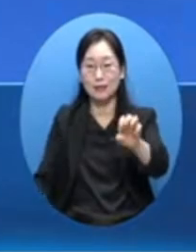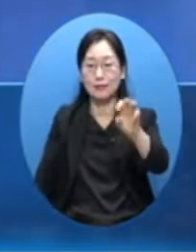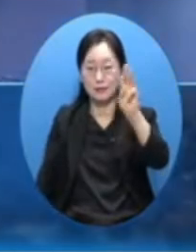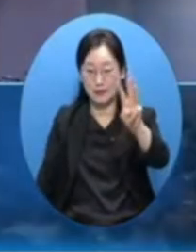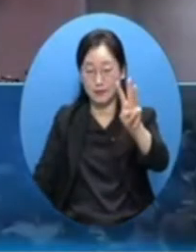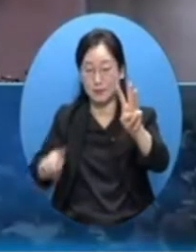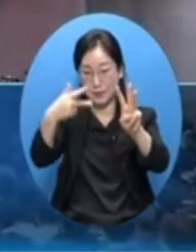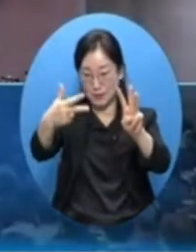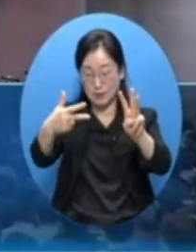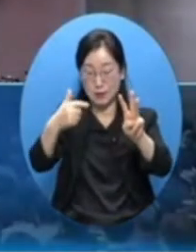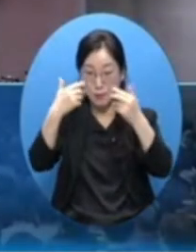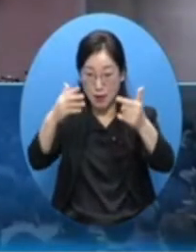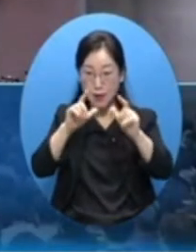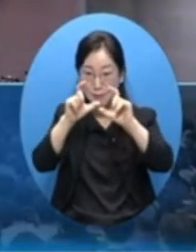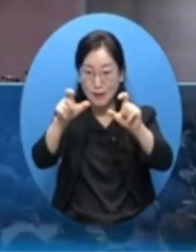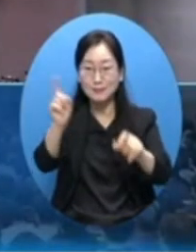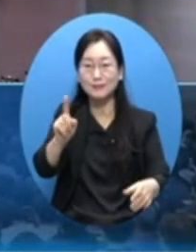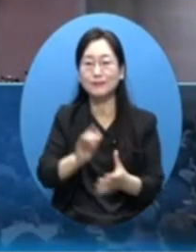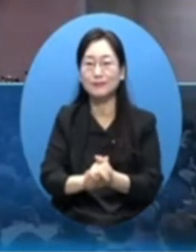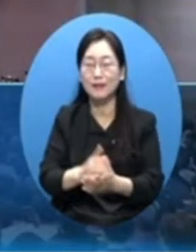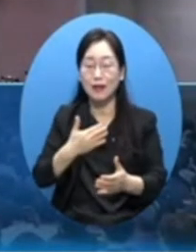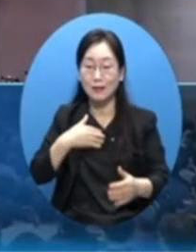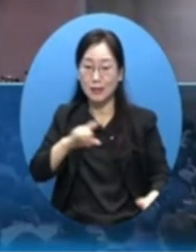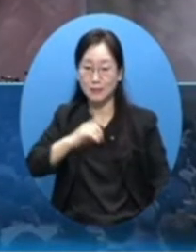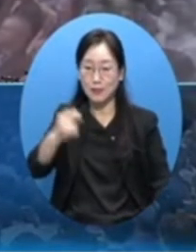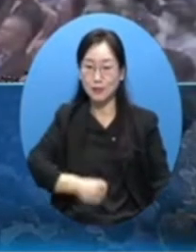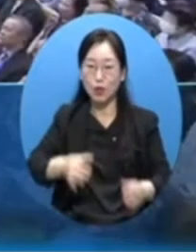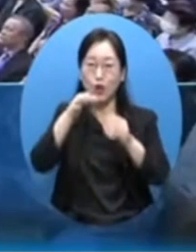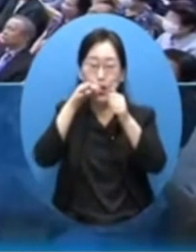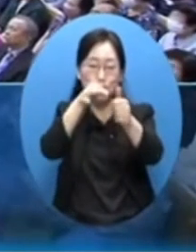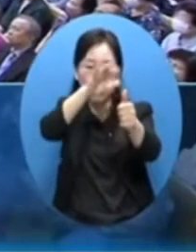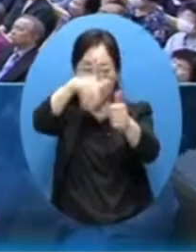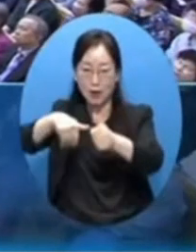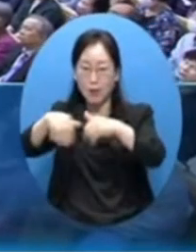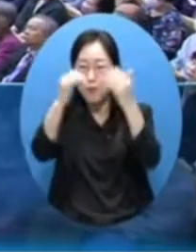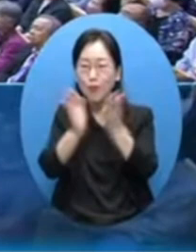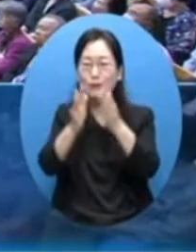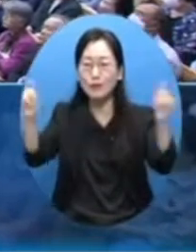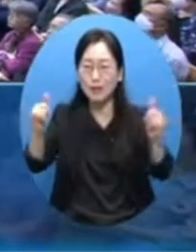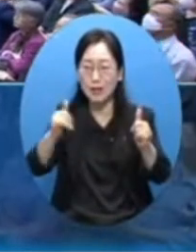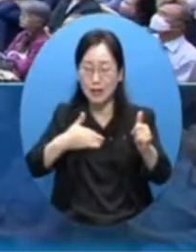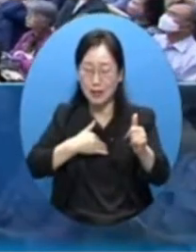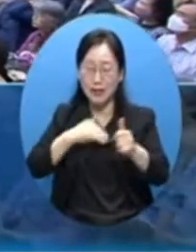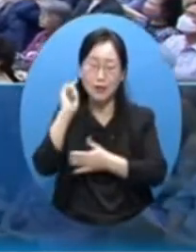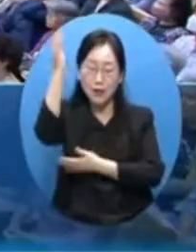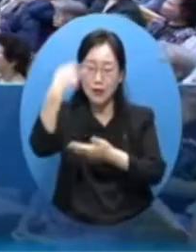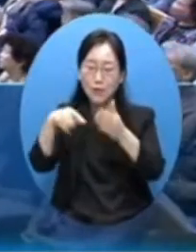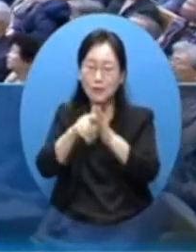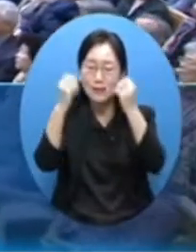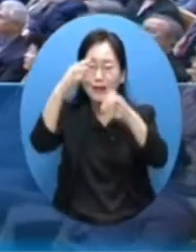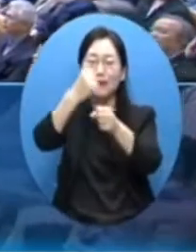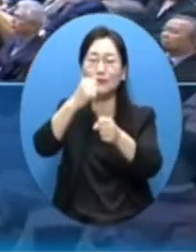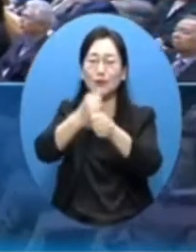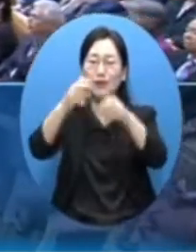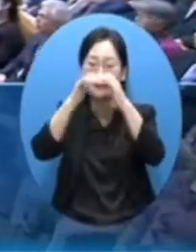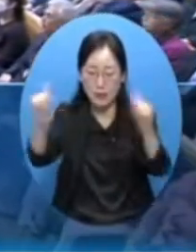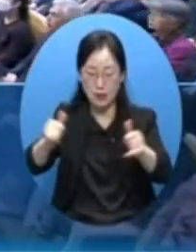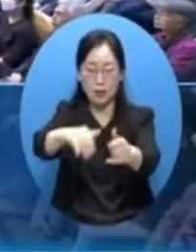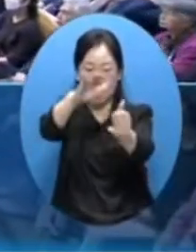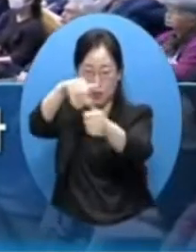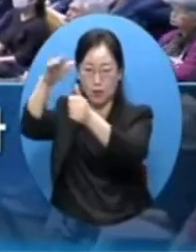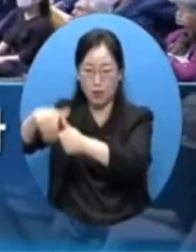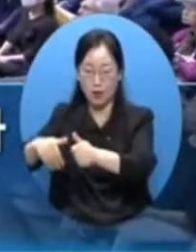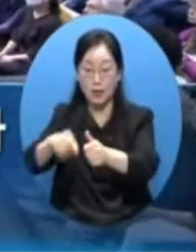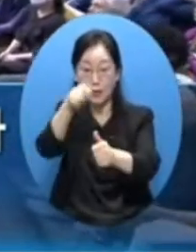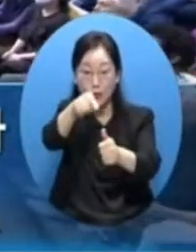7절은 분명히 말씀합니다. 내 입으로 불려지는 모든 자 곧 내가 내 영광을 위하여 창조한 자를 오게 하라. 그를